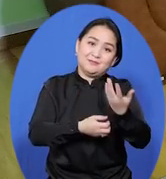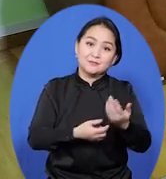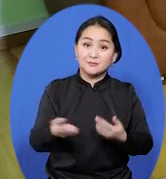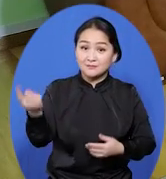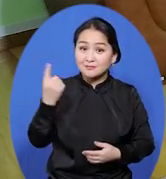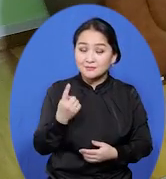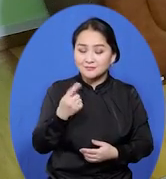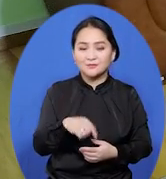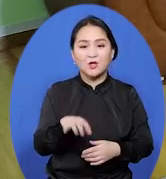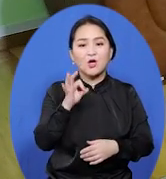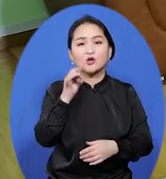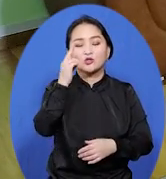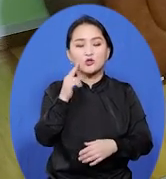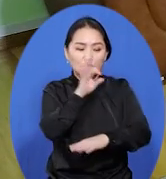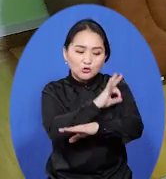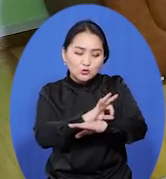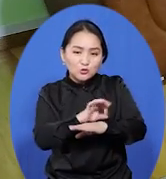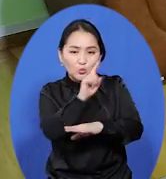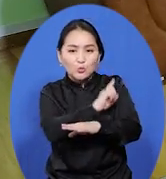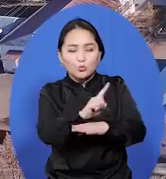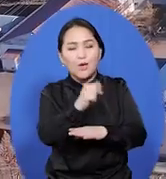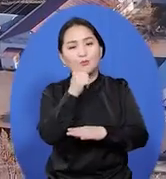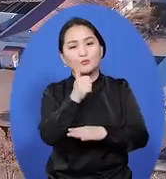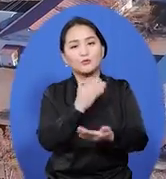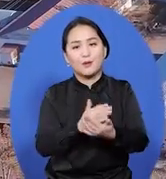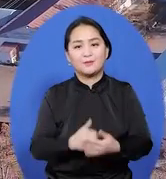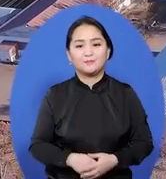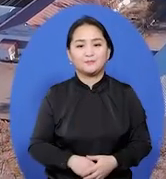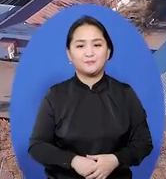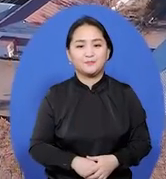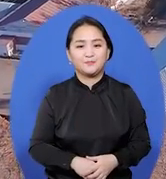байна. Тэгэхээр энэ оролцоо төслийн үр дүн бол бас маш өндөр байгаа.